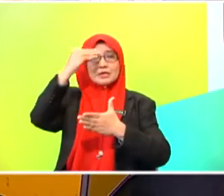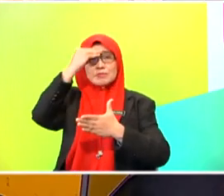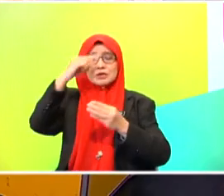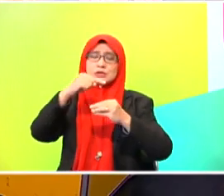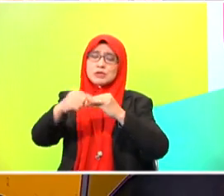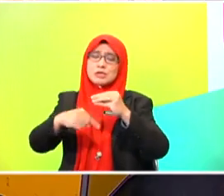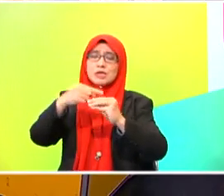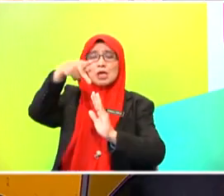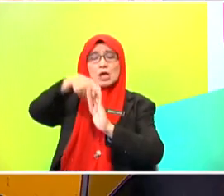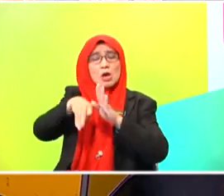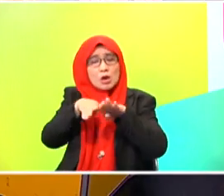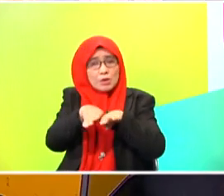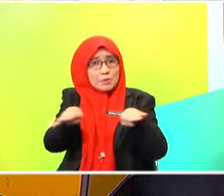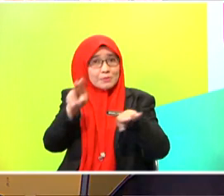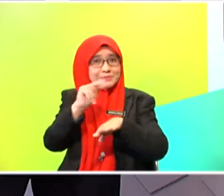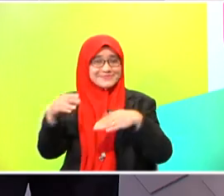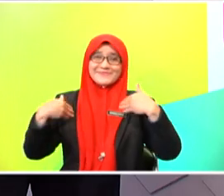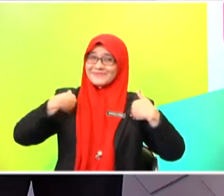tentang pembiakan haiwan.